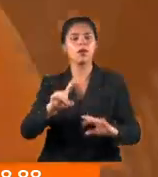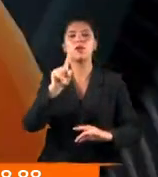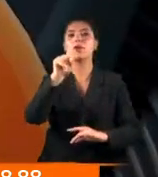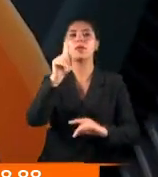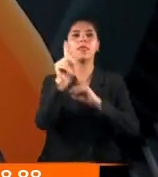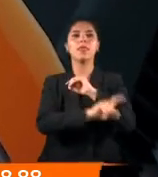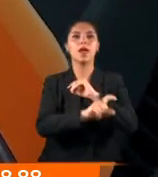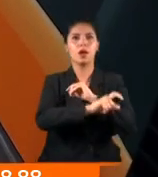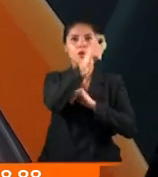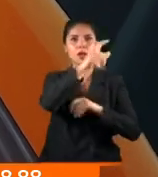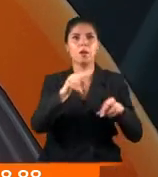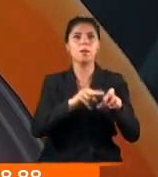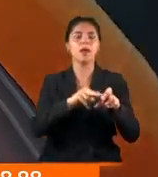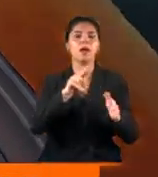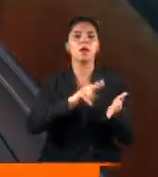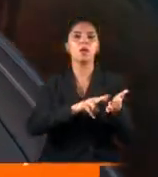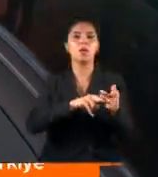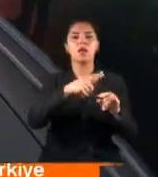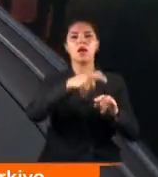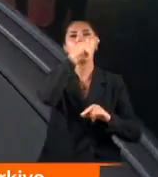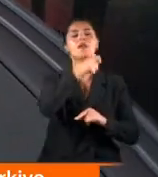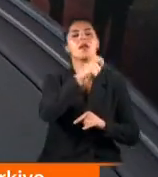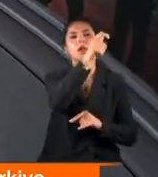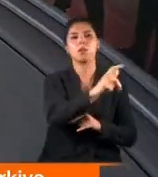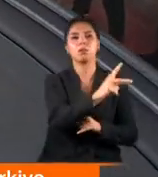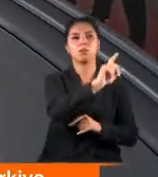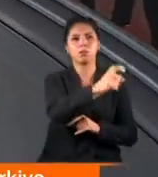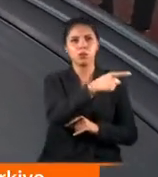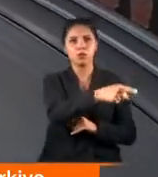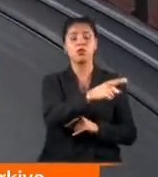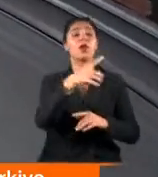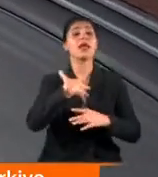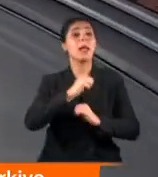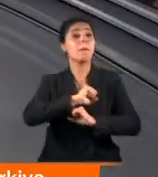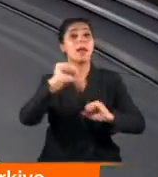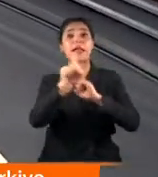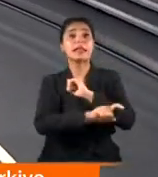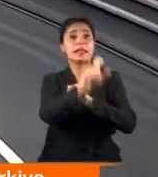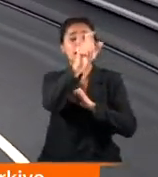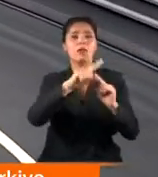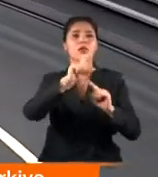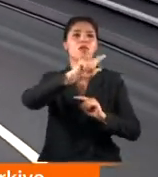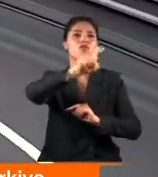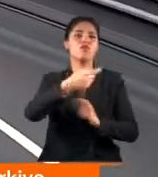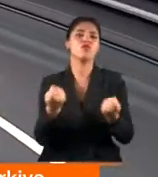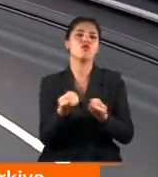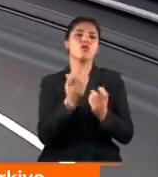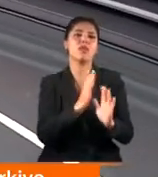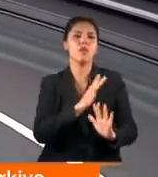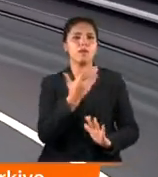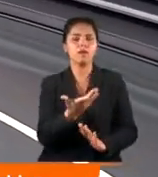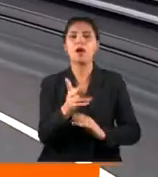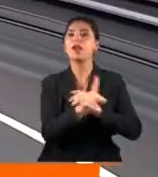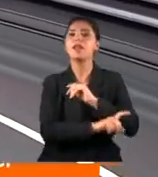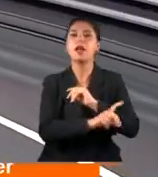birinin PKK üyesi Hasan Oğuz olduğu tespit edildi. Kendini patlatan teröristin kimlik belirleme çalışması ise sürüyor.